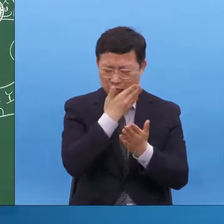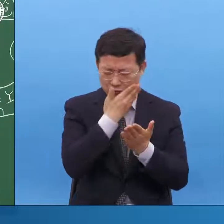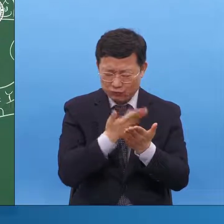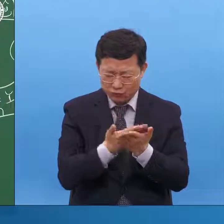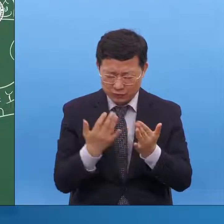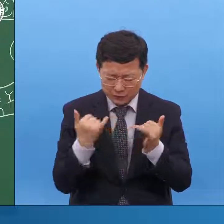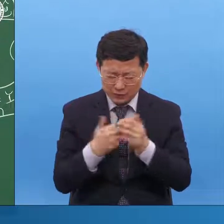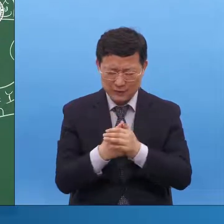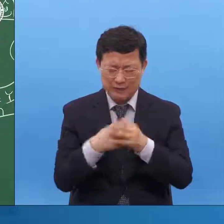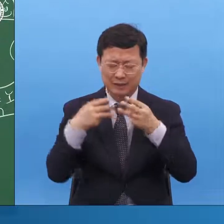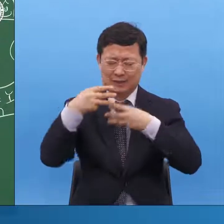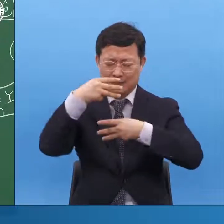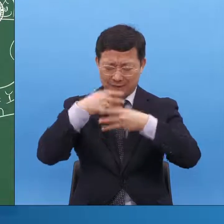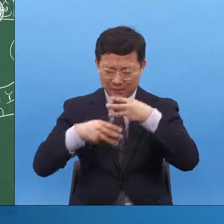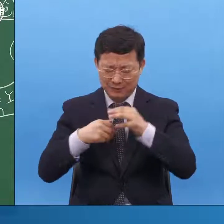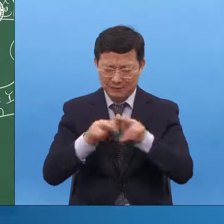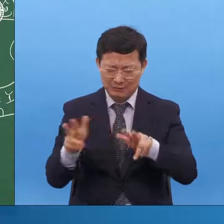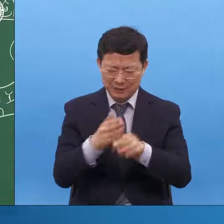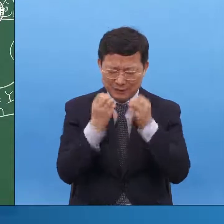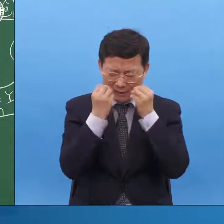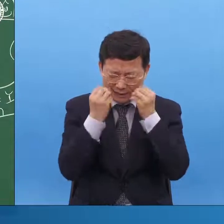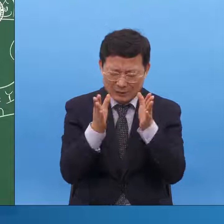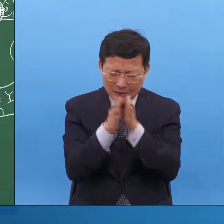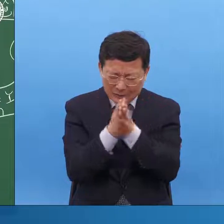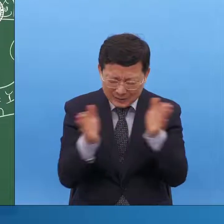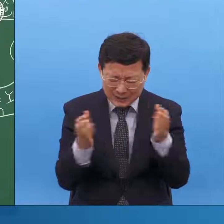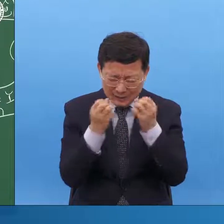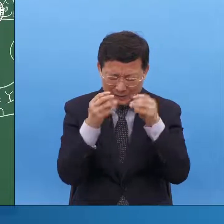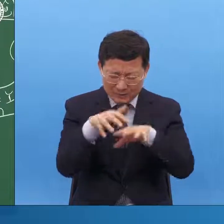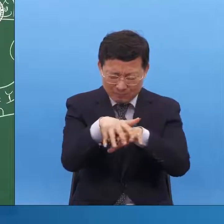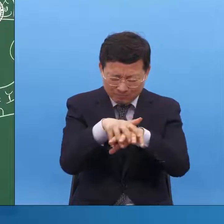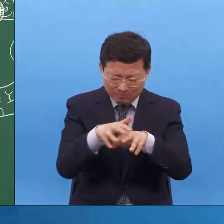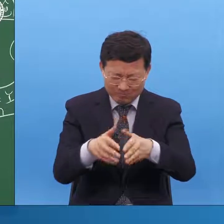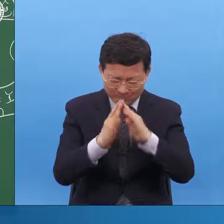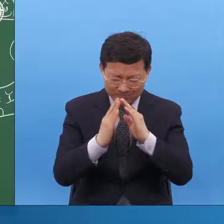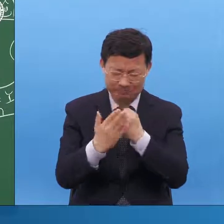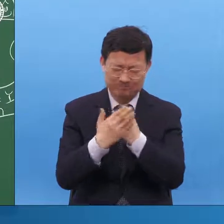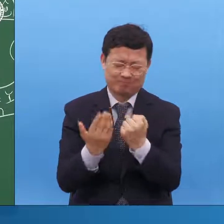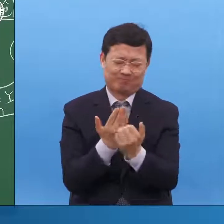새로 세팅하는 시작이 되게 해 May all 주옵소서. of our pastors, our church officers, and our remnants